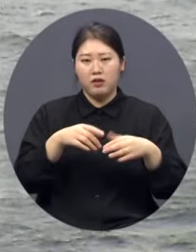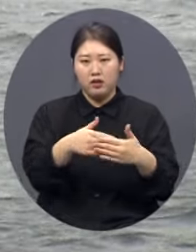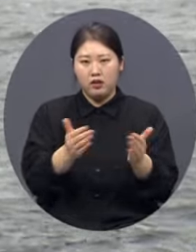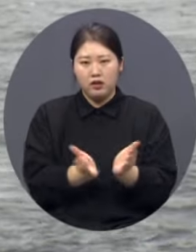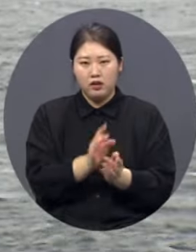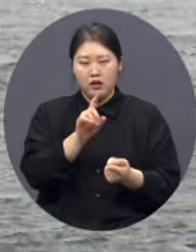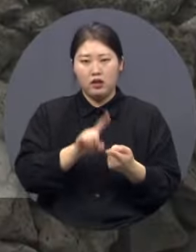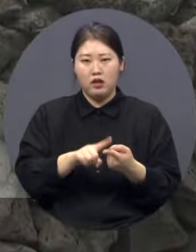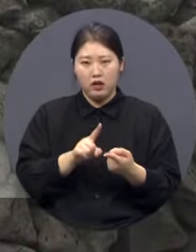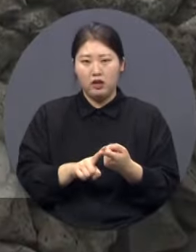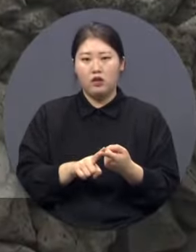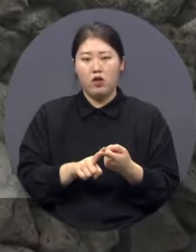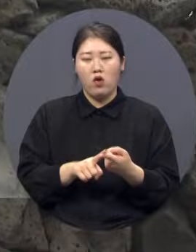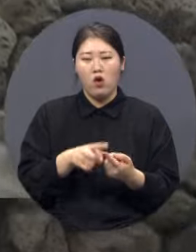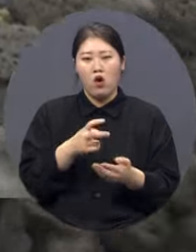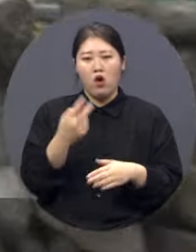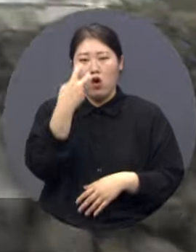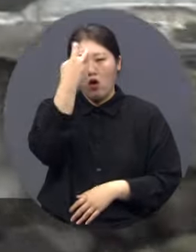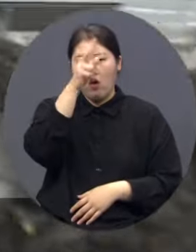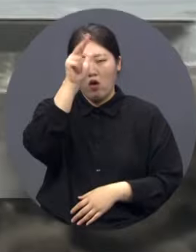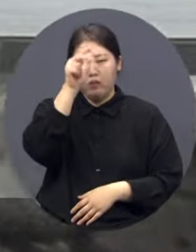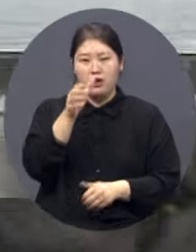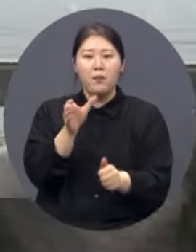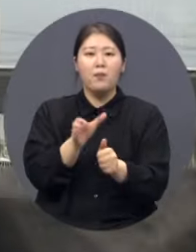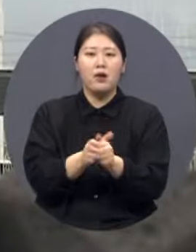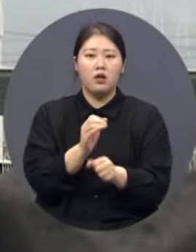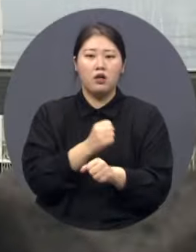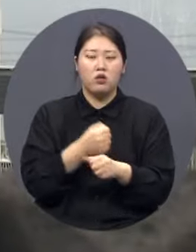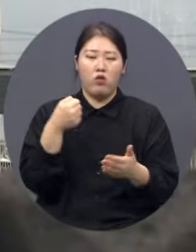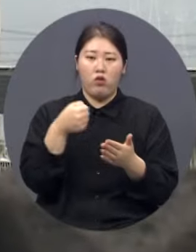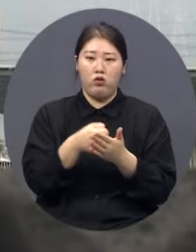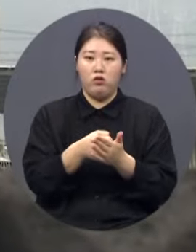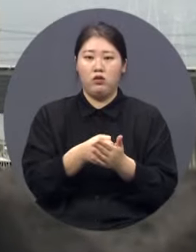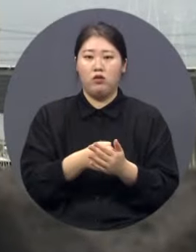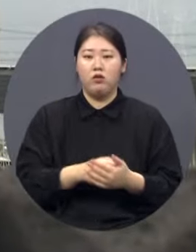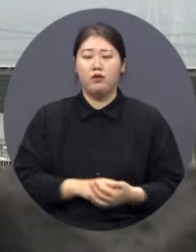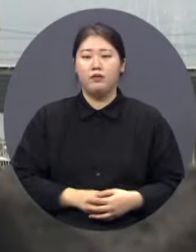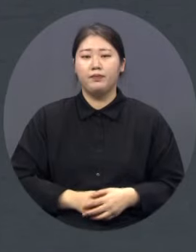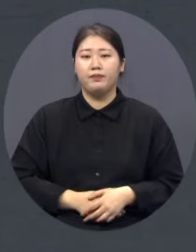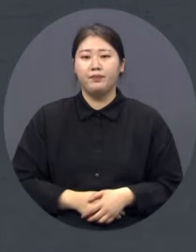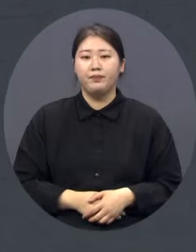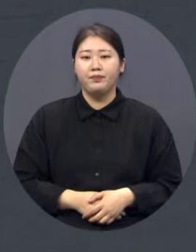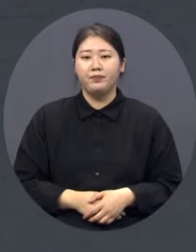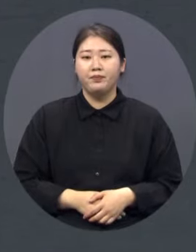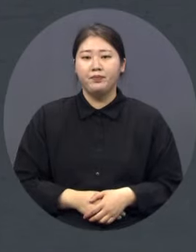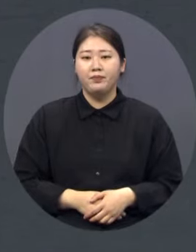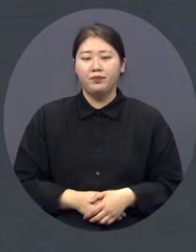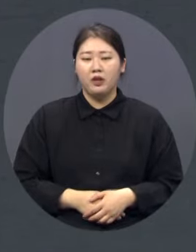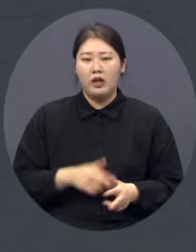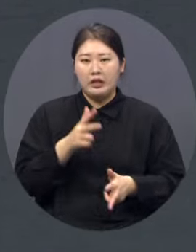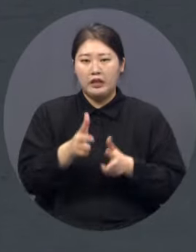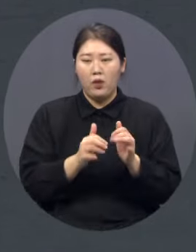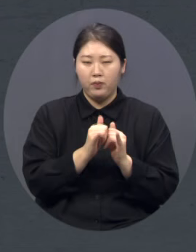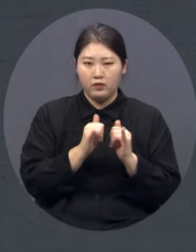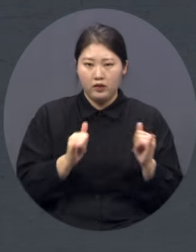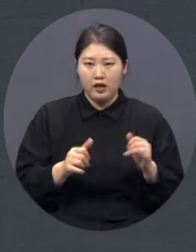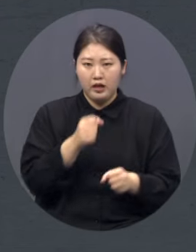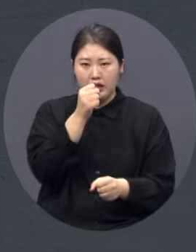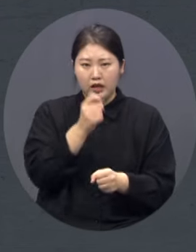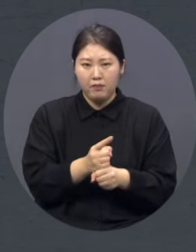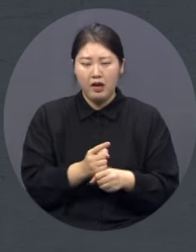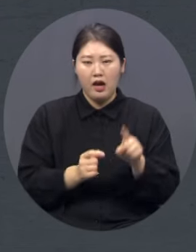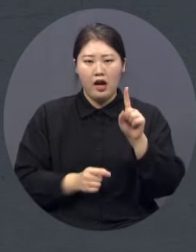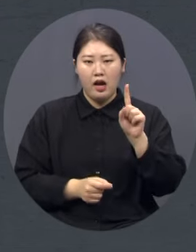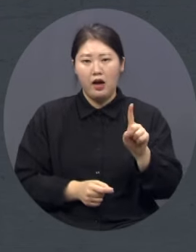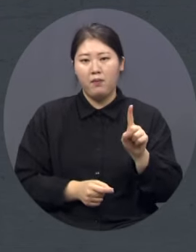혐의 기소 의견으로 검찰에 송치하기로 결론을 내렸다고 밝혔습니다 사업자가 이미 한 차례